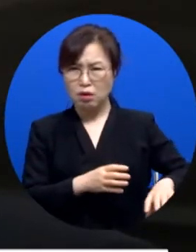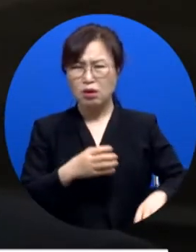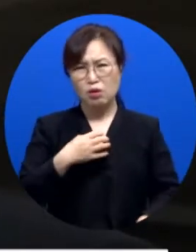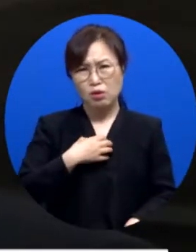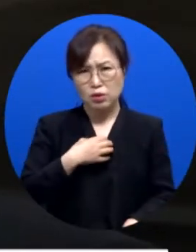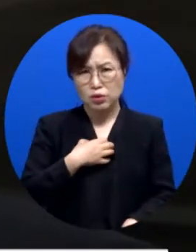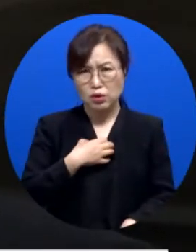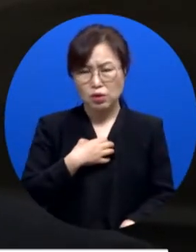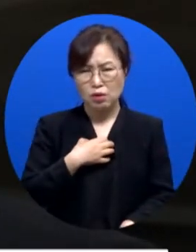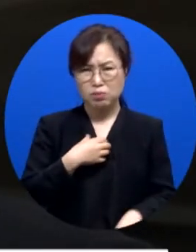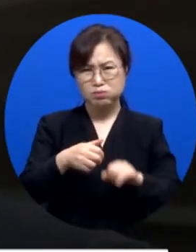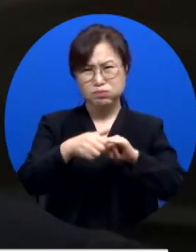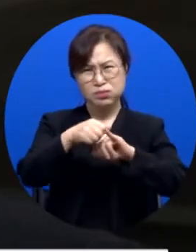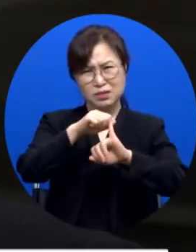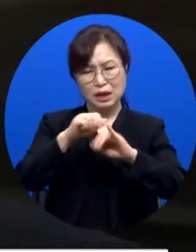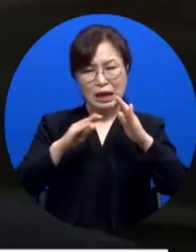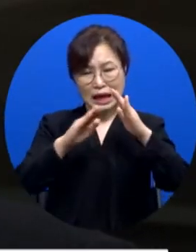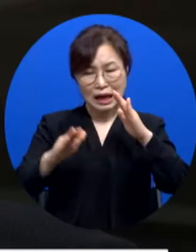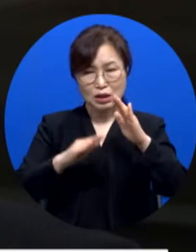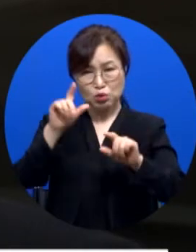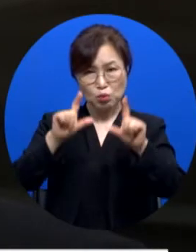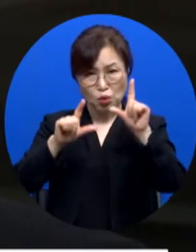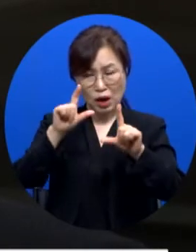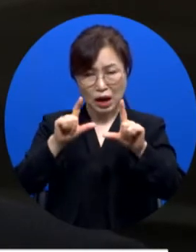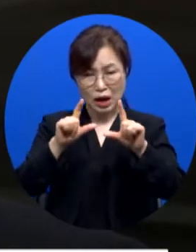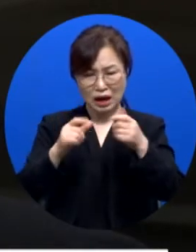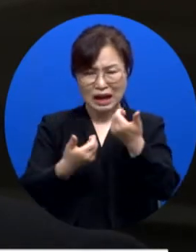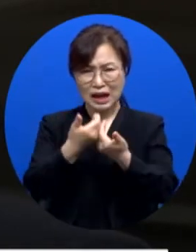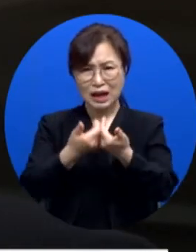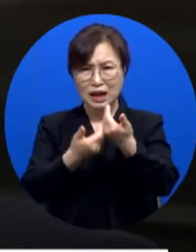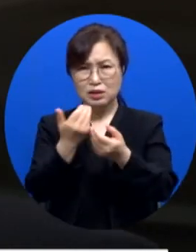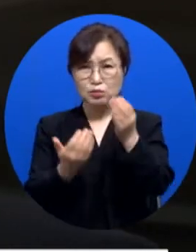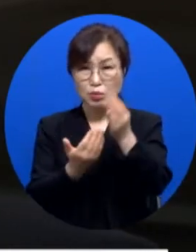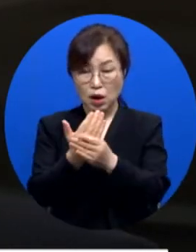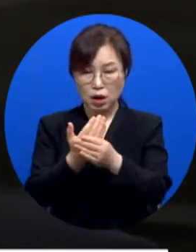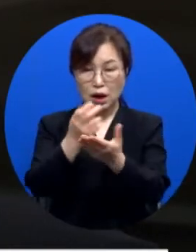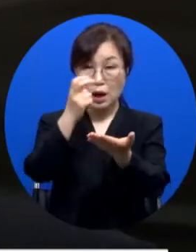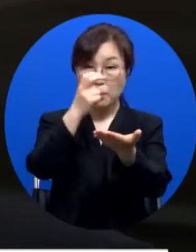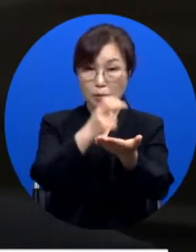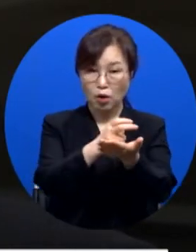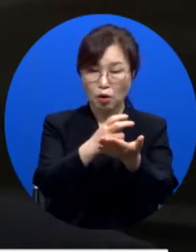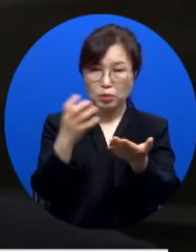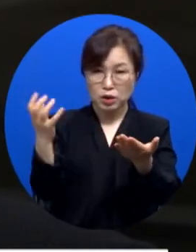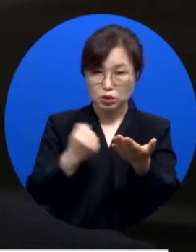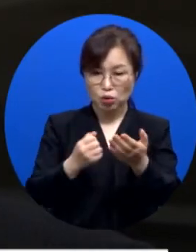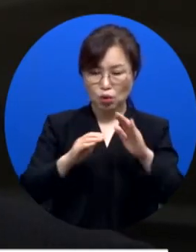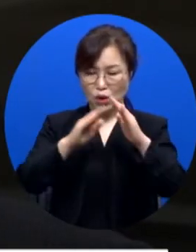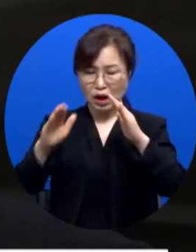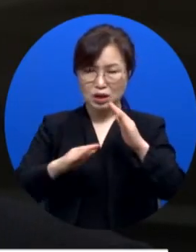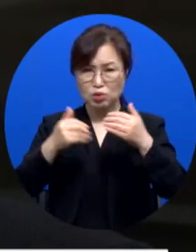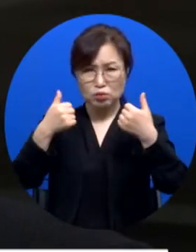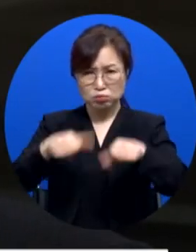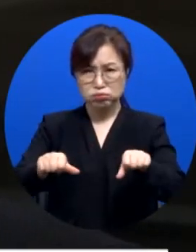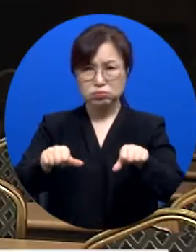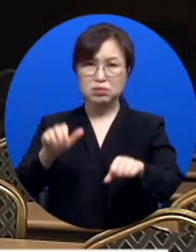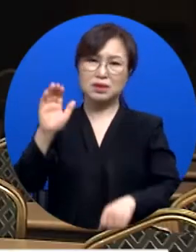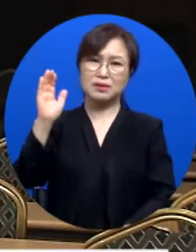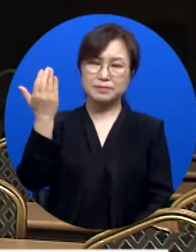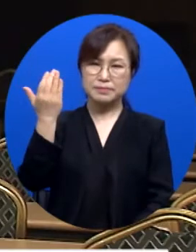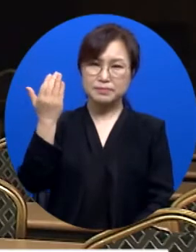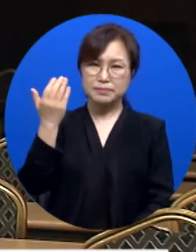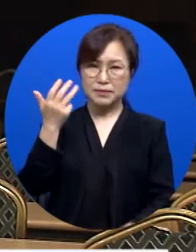가족 형태로 인해서 타주 간의 갈등이 생겨 보십시오 법이 가족을 해제할 수도 있겠다는 것입니다